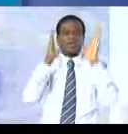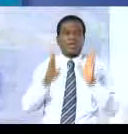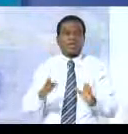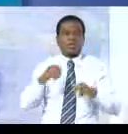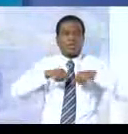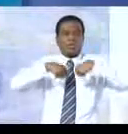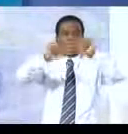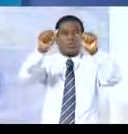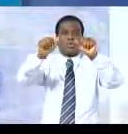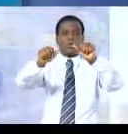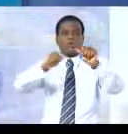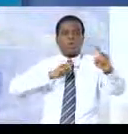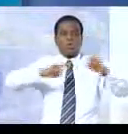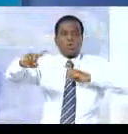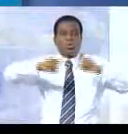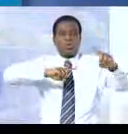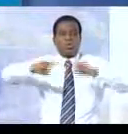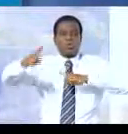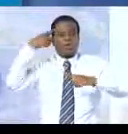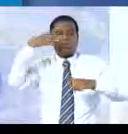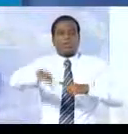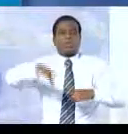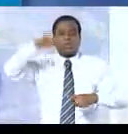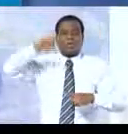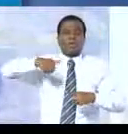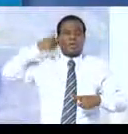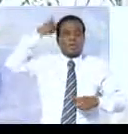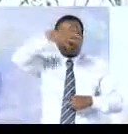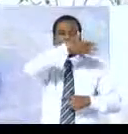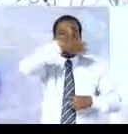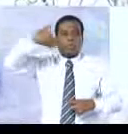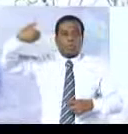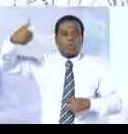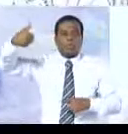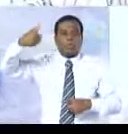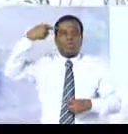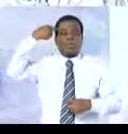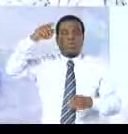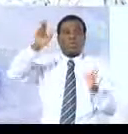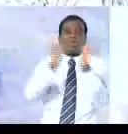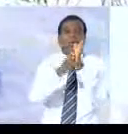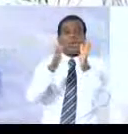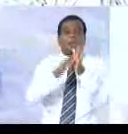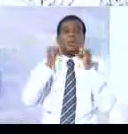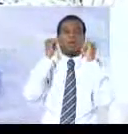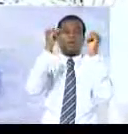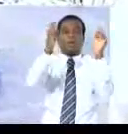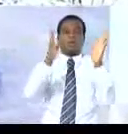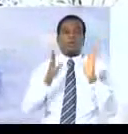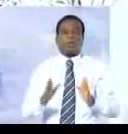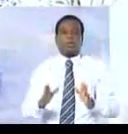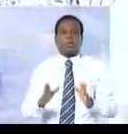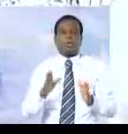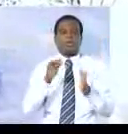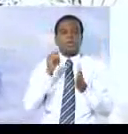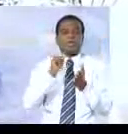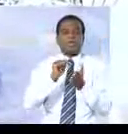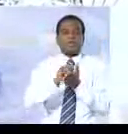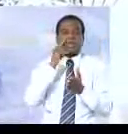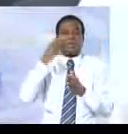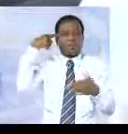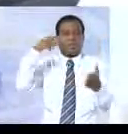de discuter pour trouver un avenir meilleur pour l'école ivoirienne. C'est par rapport aux